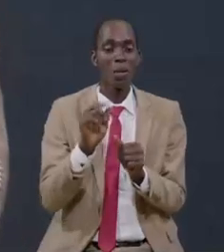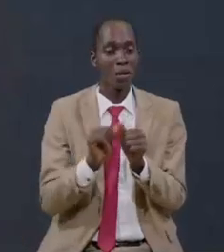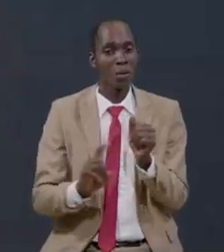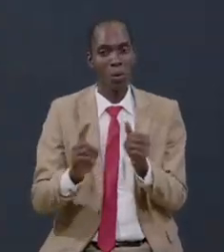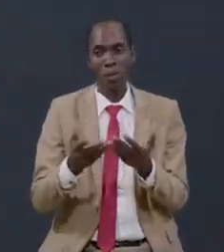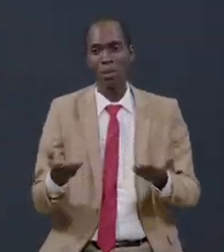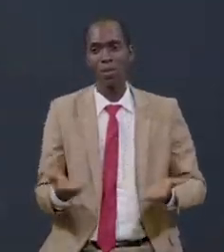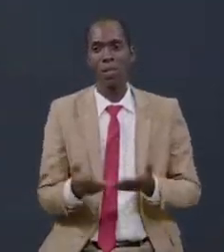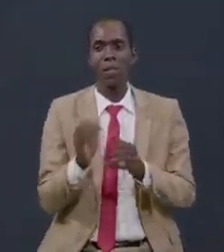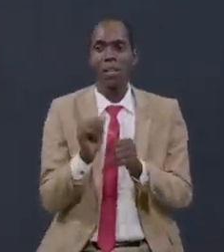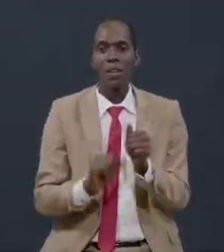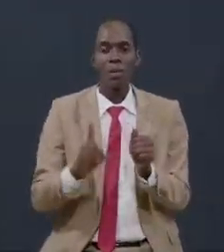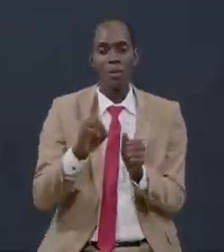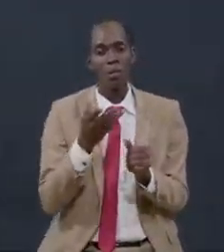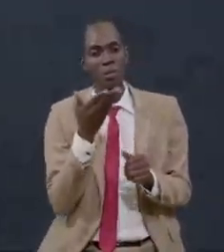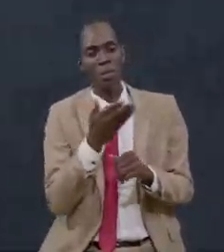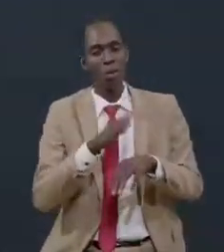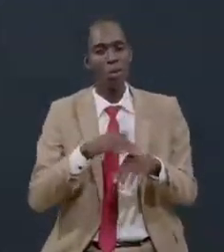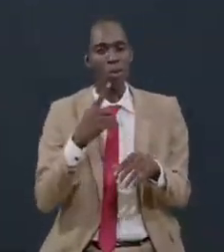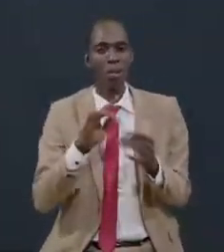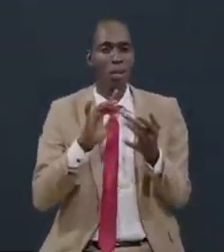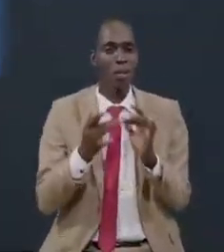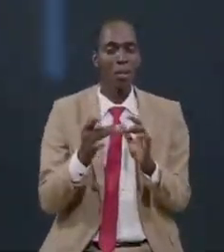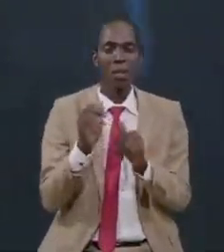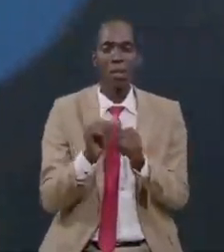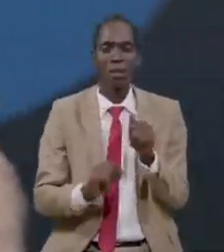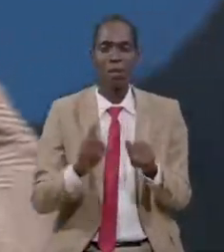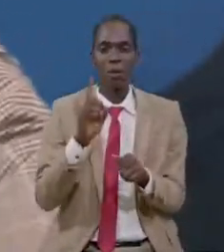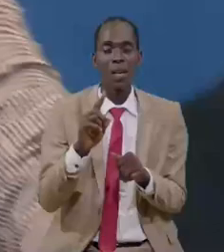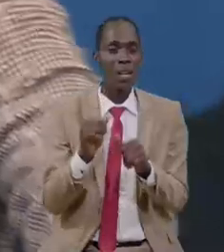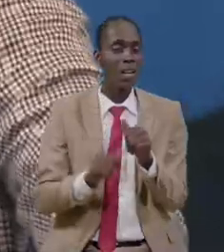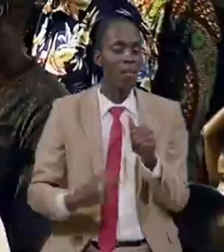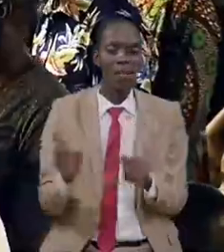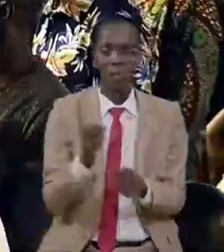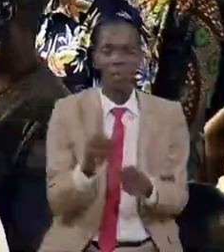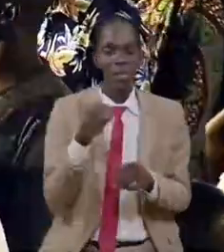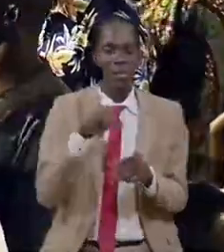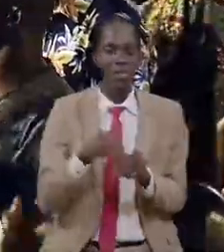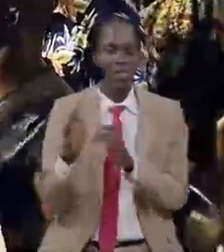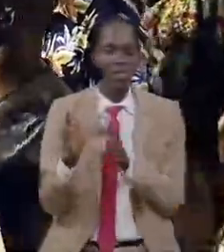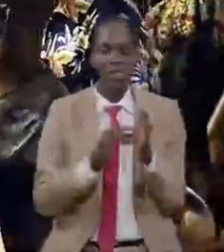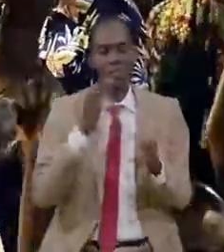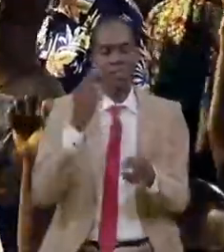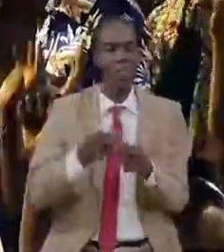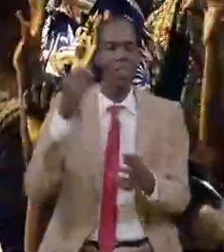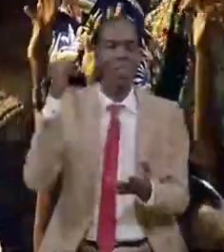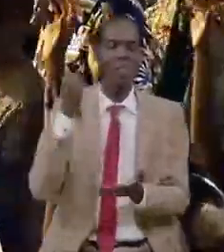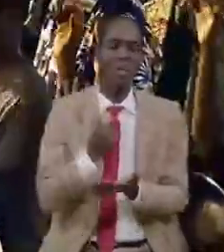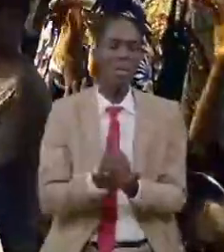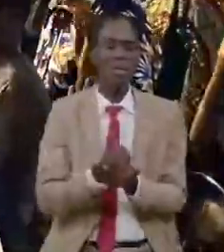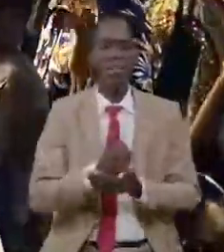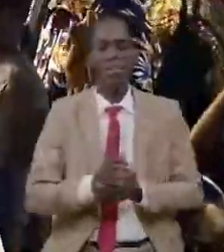ici, chacun en ligne. Tous ceux qui sont partout au nom de Jésus.